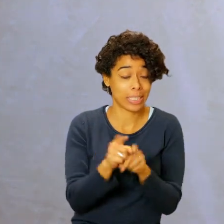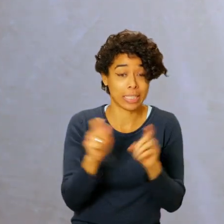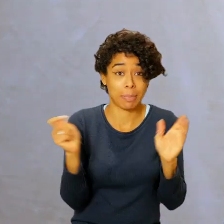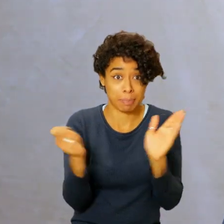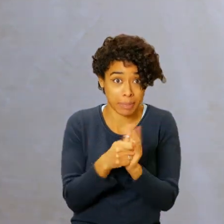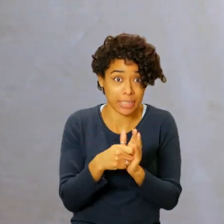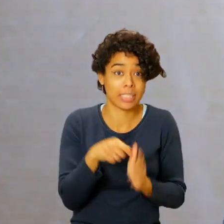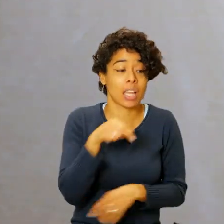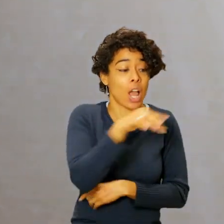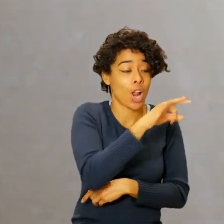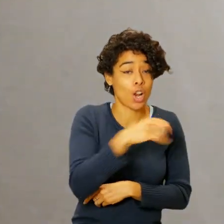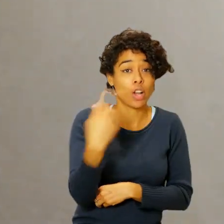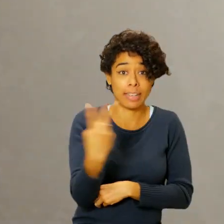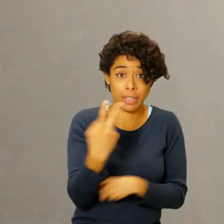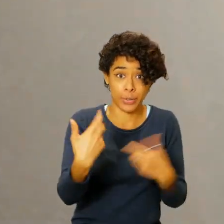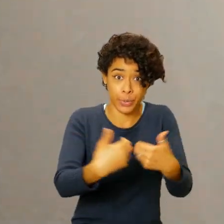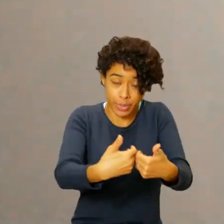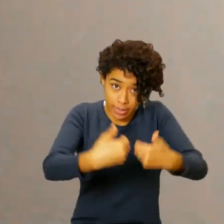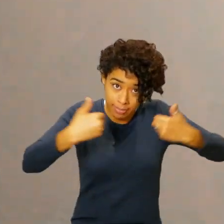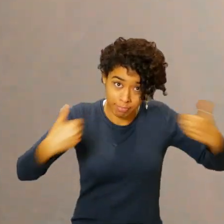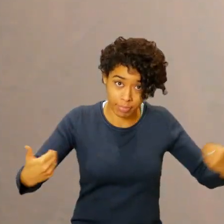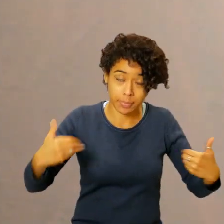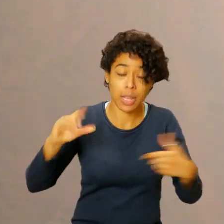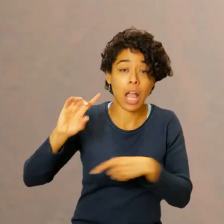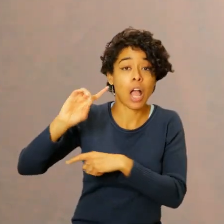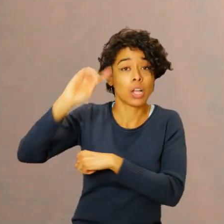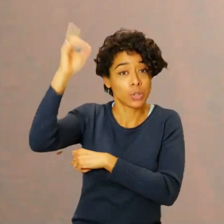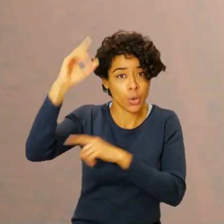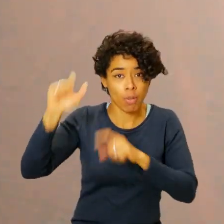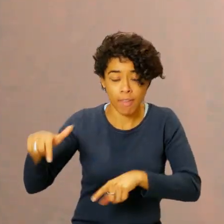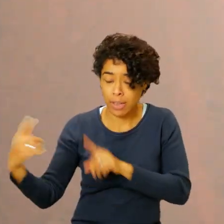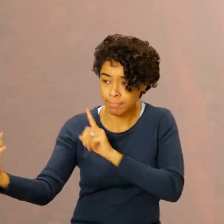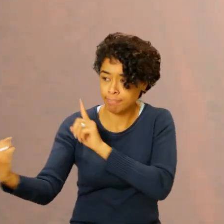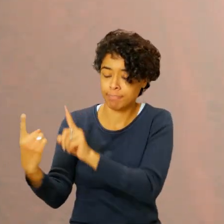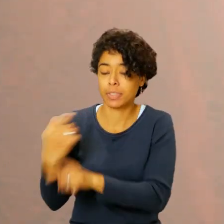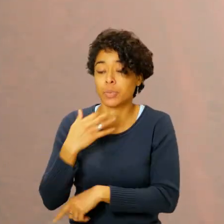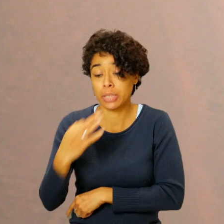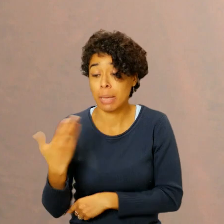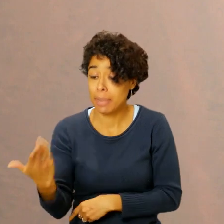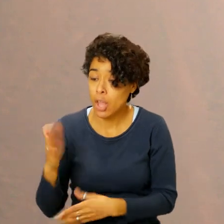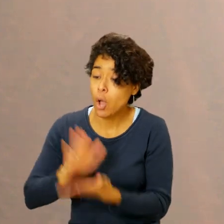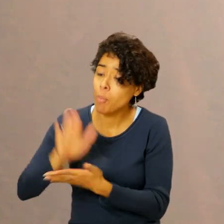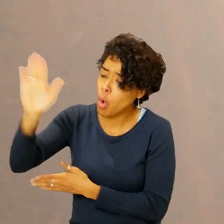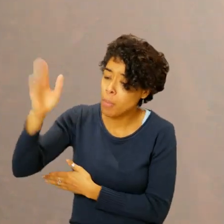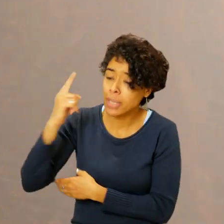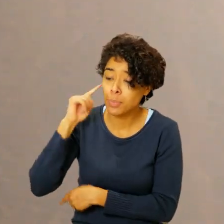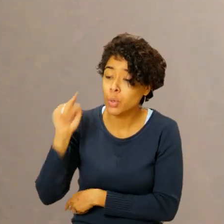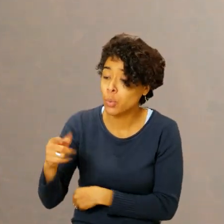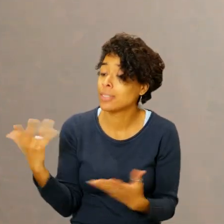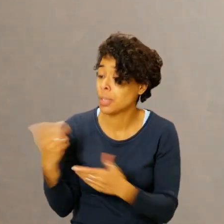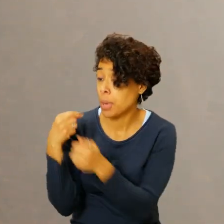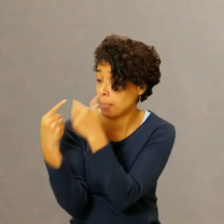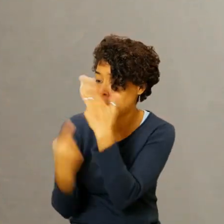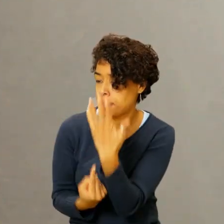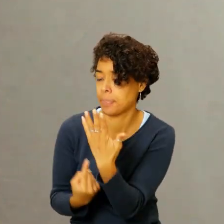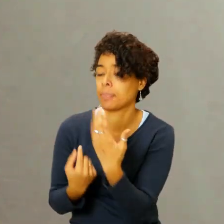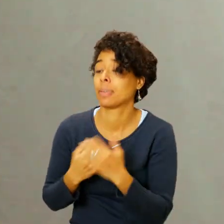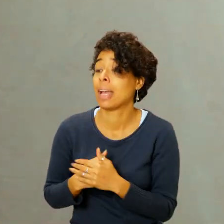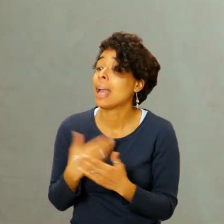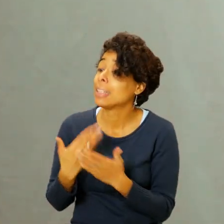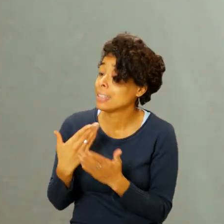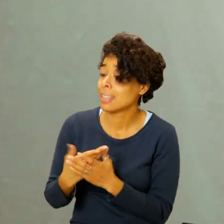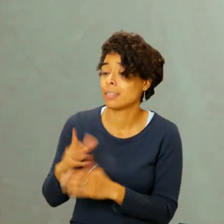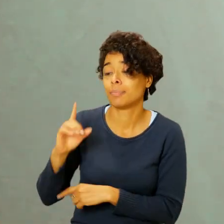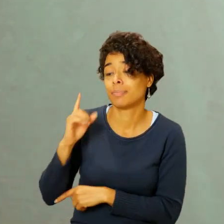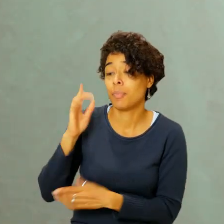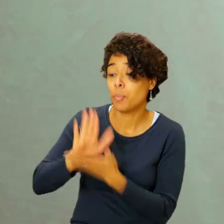de Lot, la Bible nous dit que c'est l'Éternel qui va venir vers Abraham pour lui dire maintenant, voici les promesses que j'ai pour ta vie. Voici les promesses que j'ai